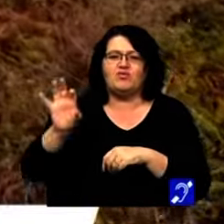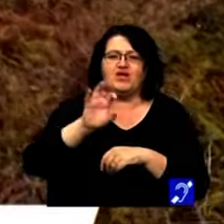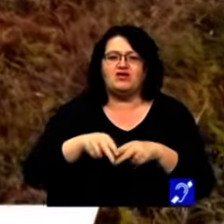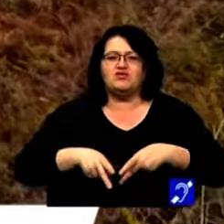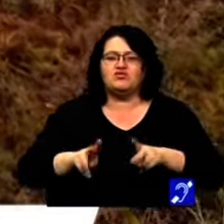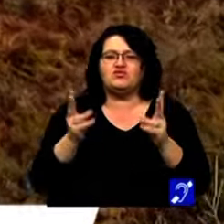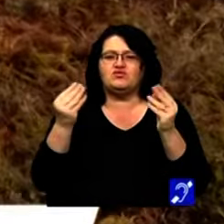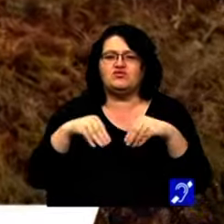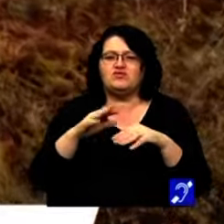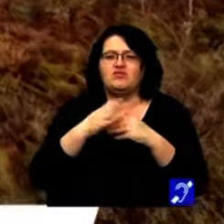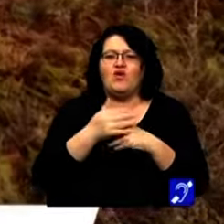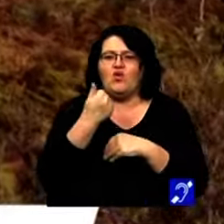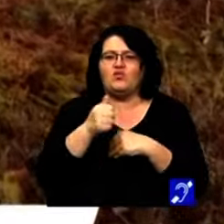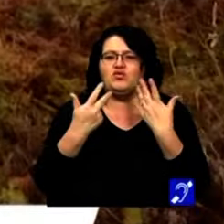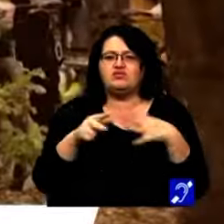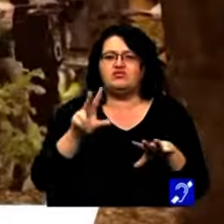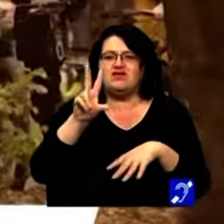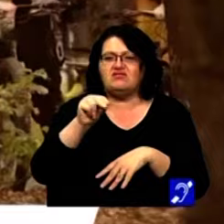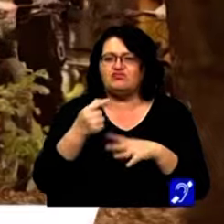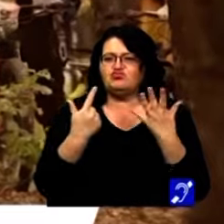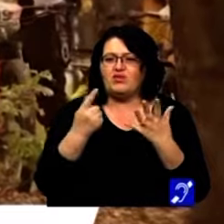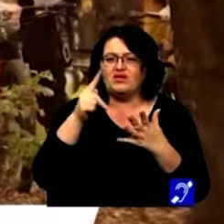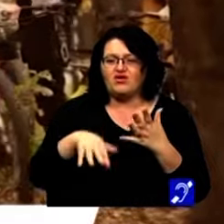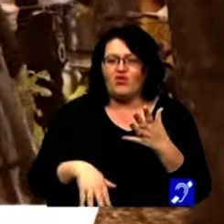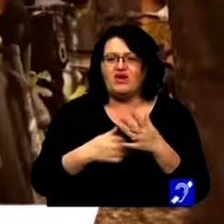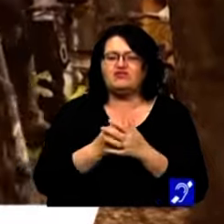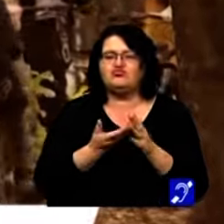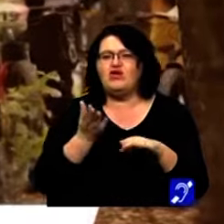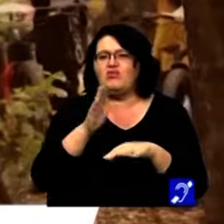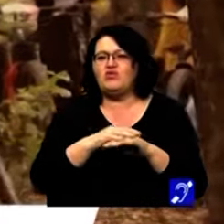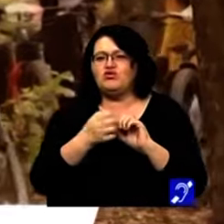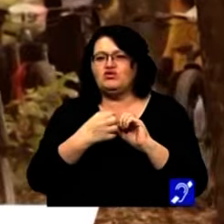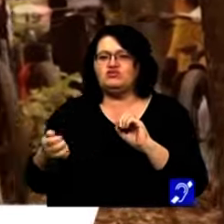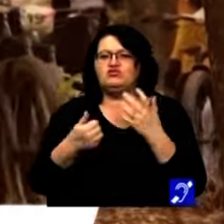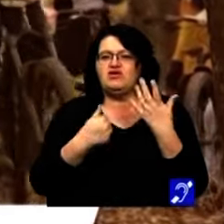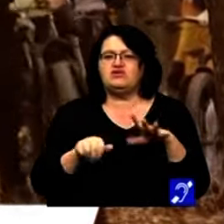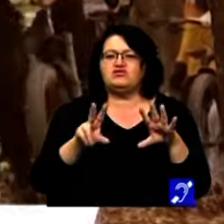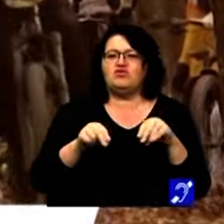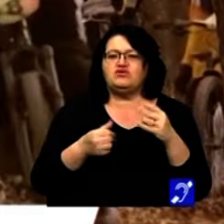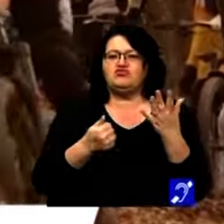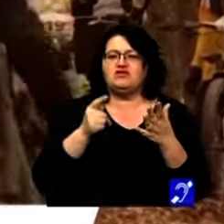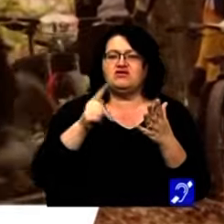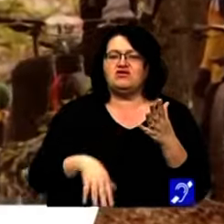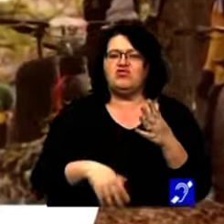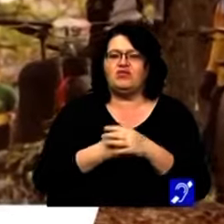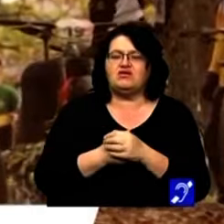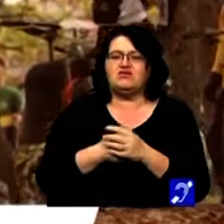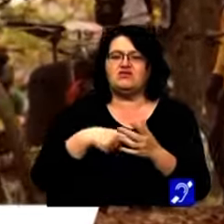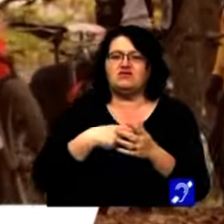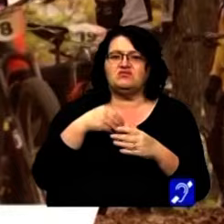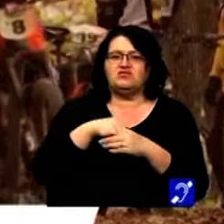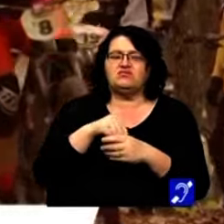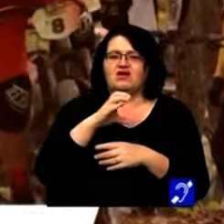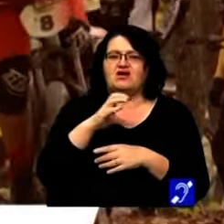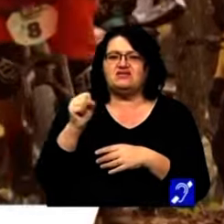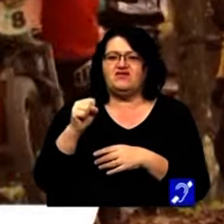avea în total 1837 de kilometri, din care cea mai mare lungime, 686 de kilometri, va fi prin